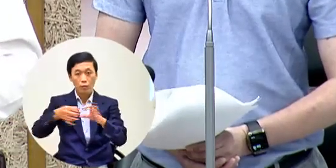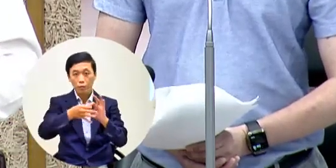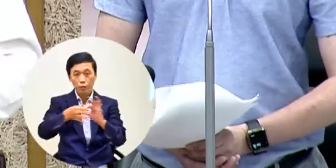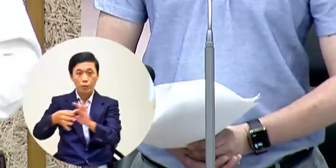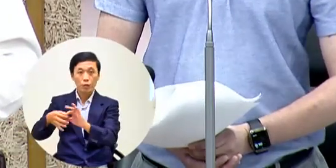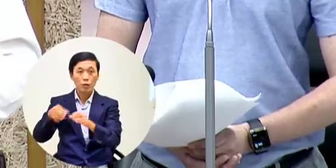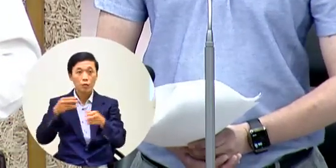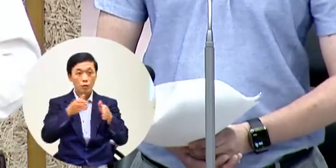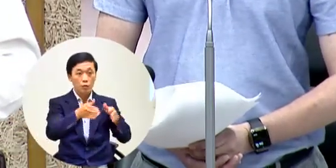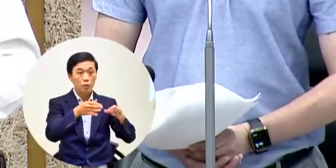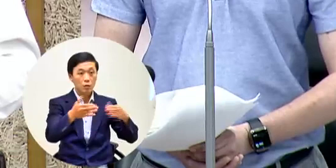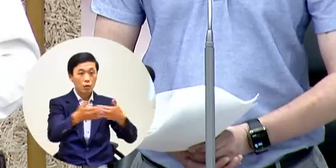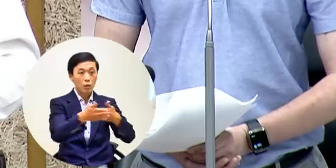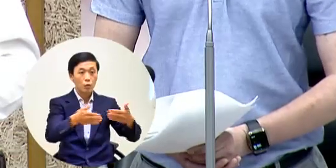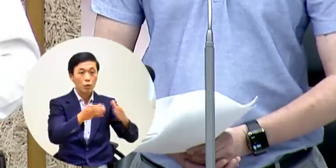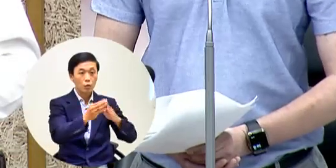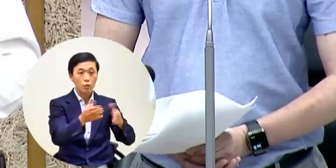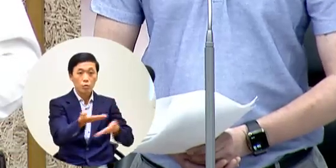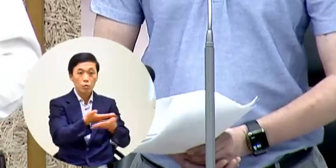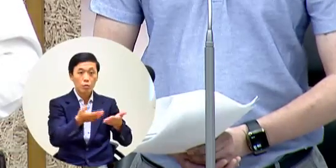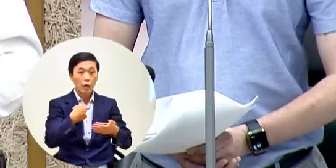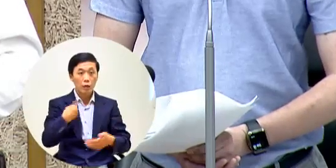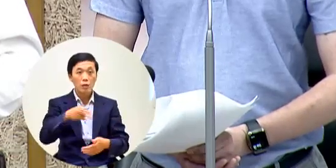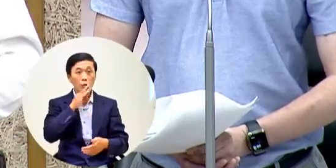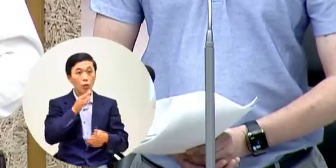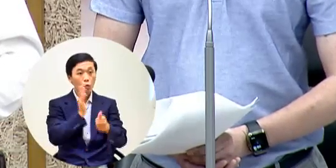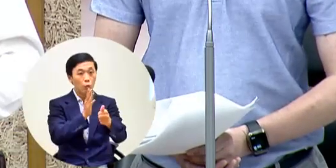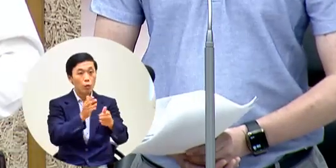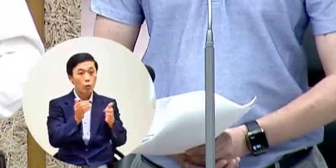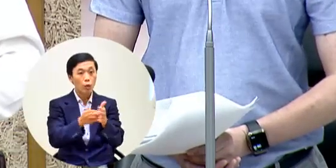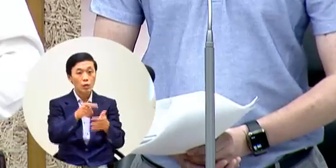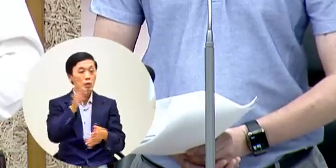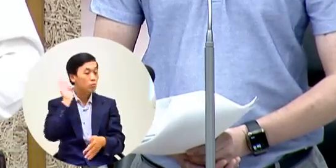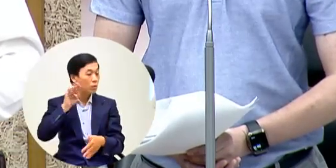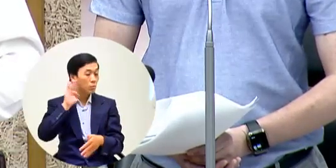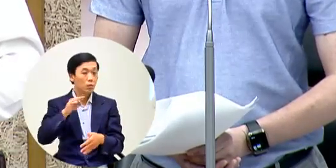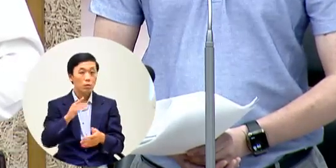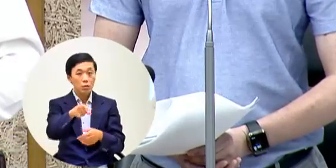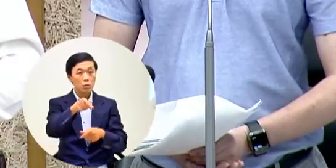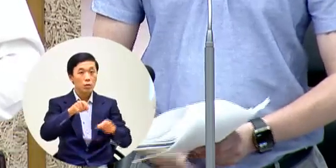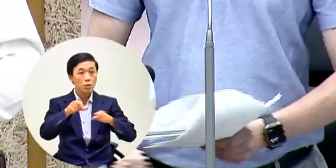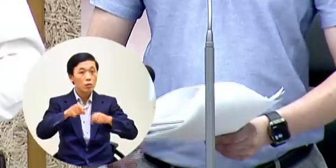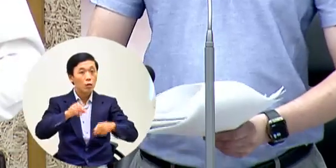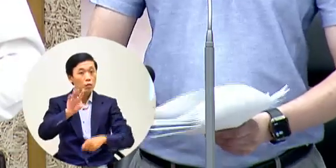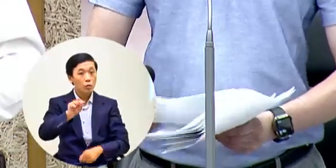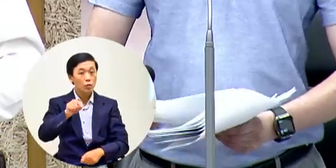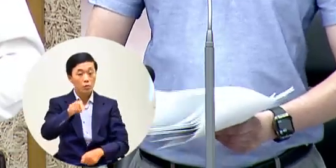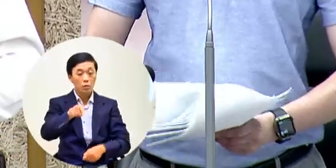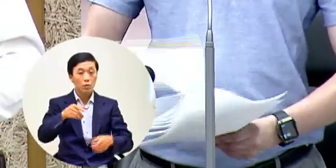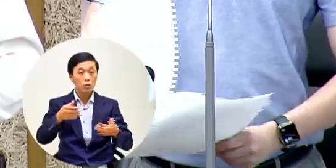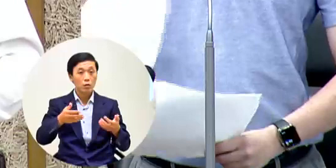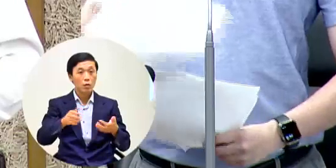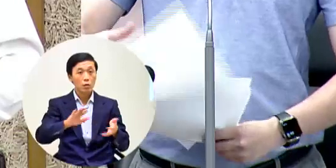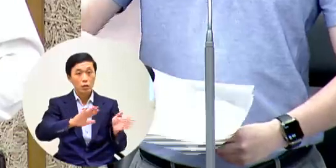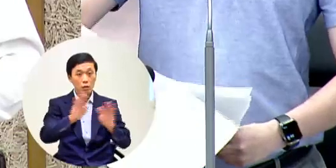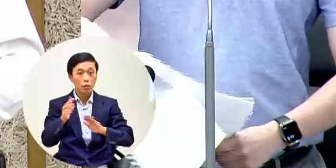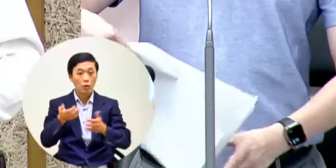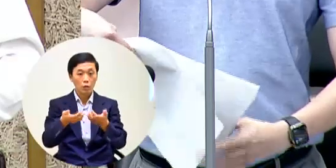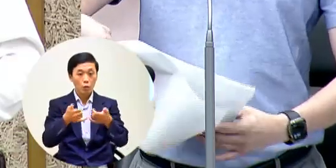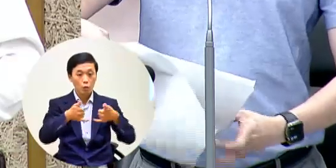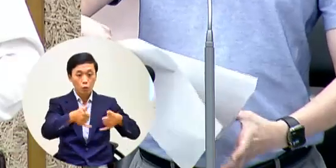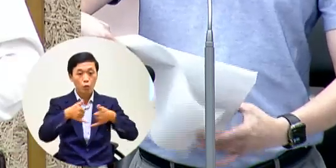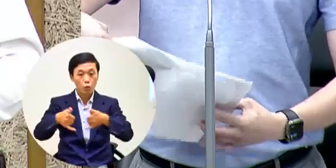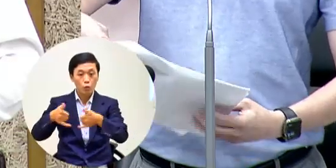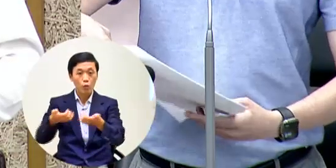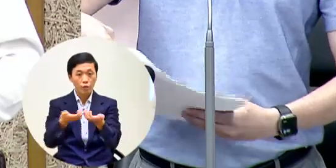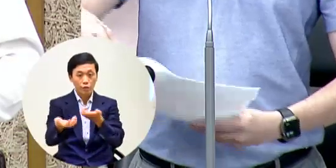啊，是拢阮公共的，你要告不回车？有吗？有这个规划吗？ 这一部分是分路段在跟这个交